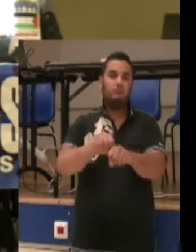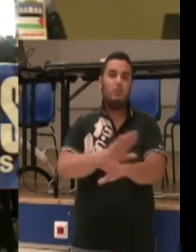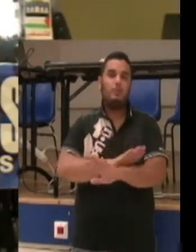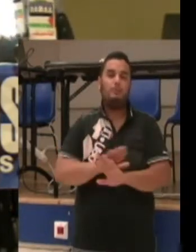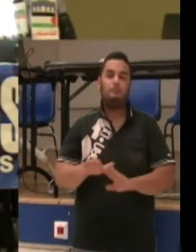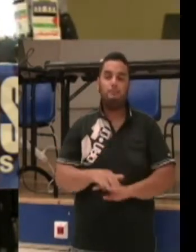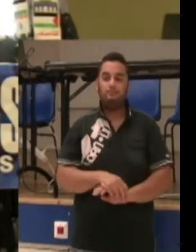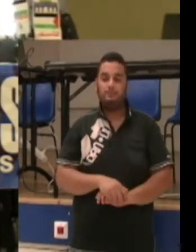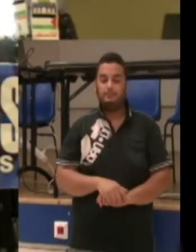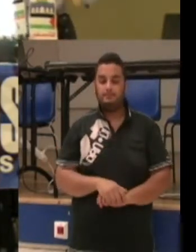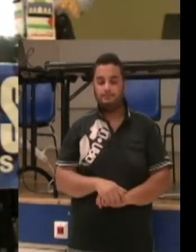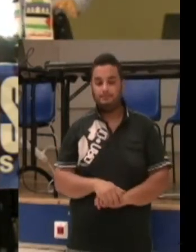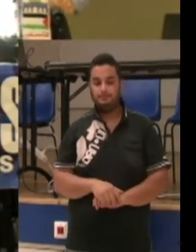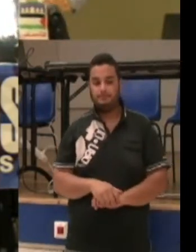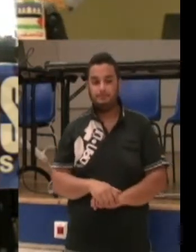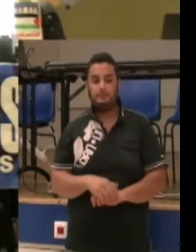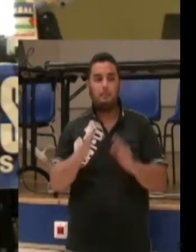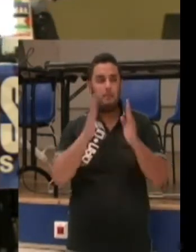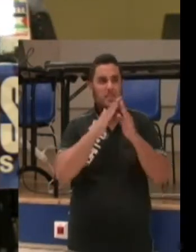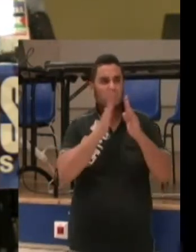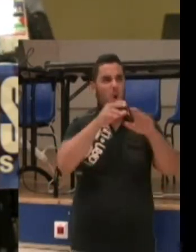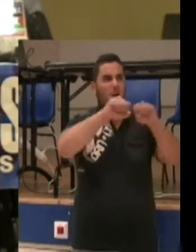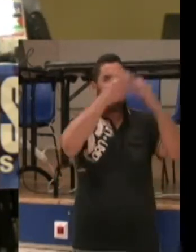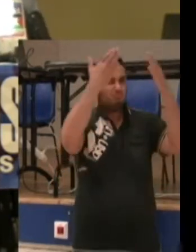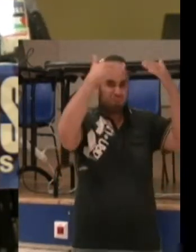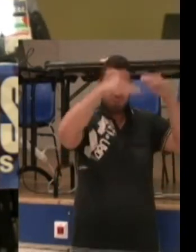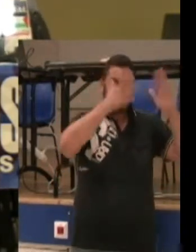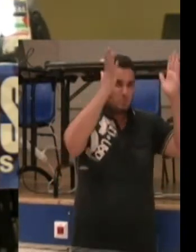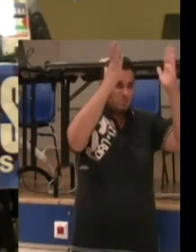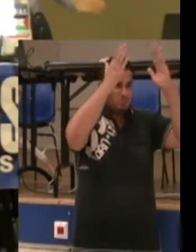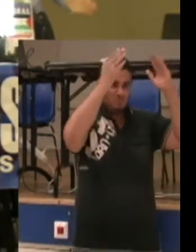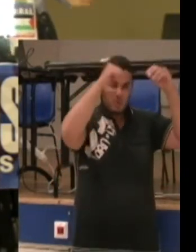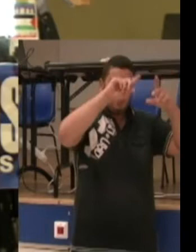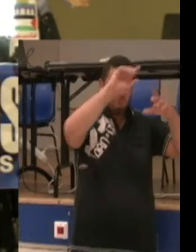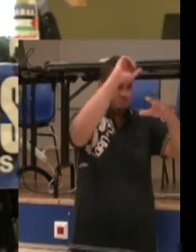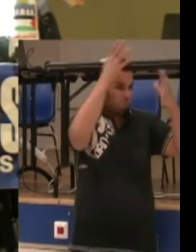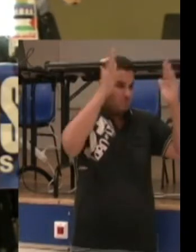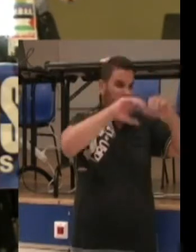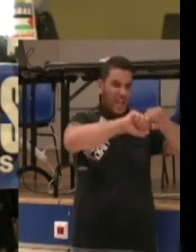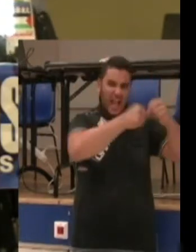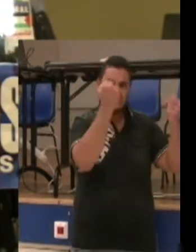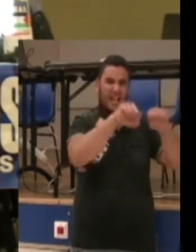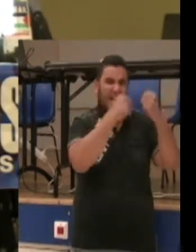Les maisons qui étaient détruites, elles étaient toutes presque